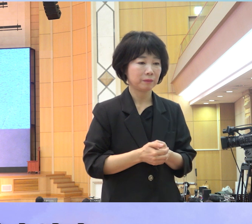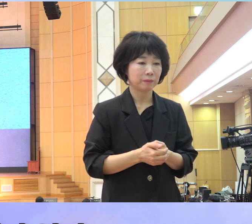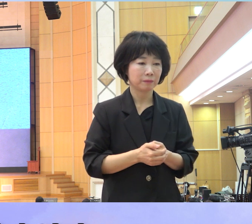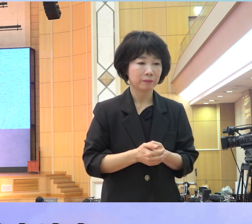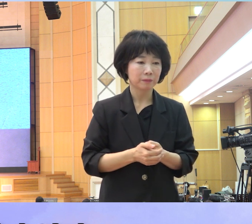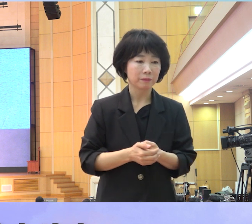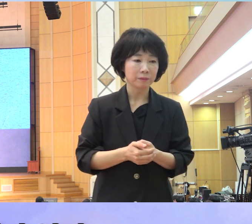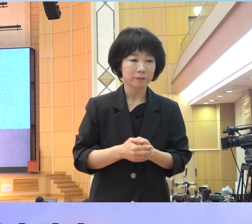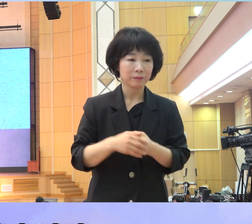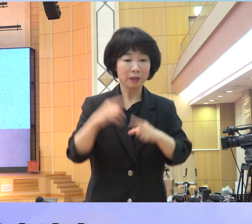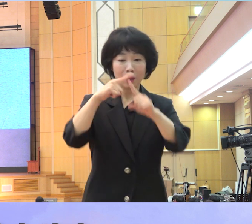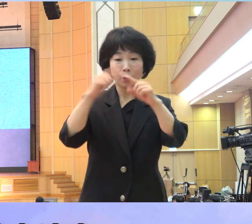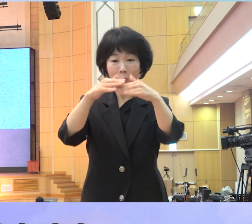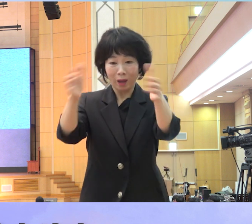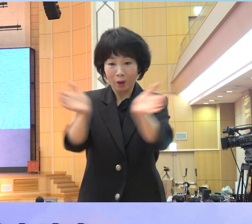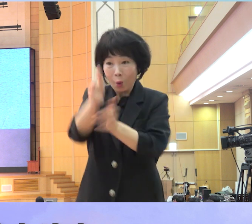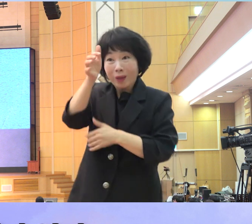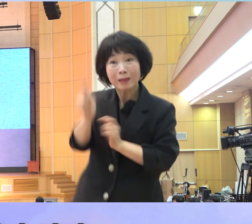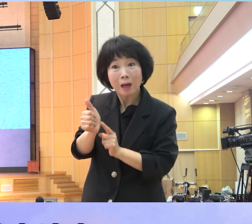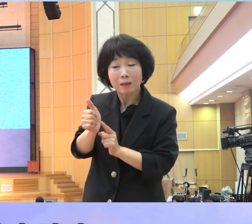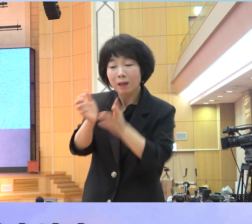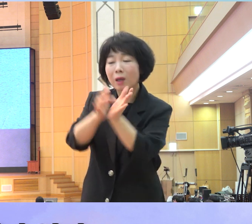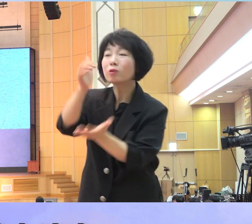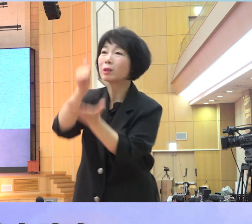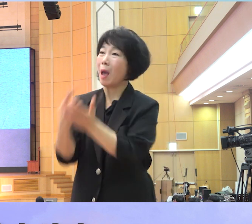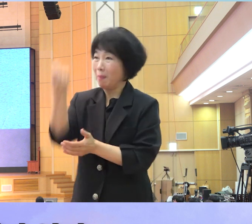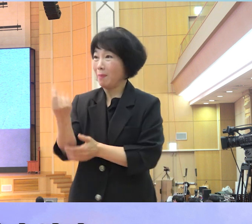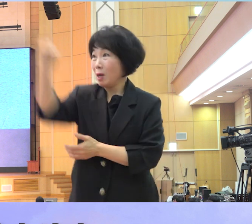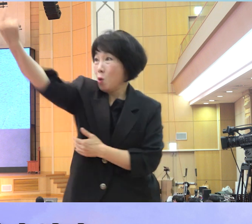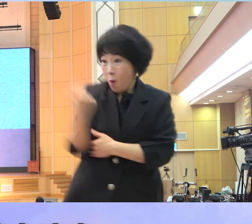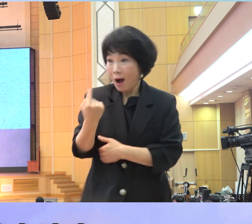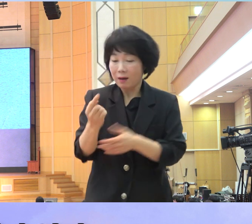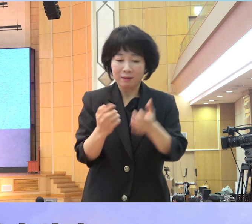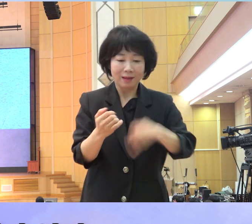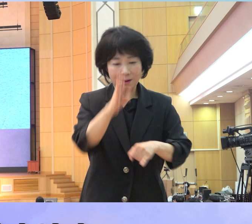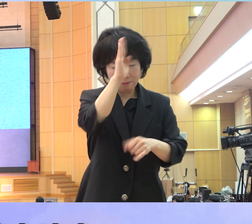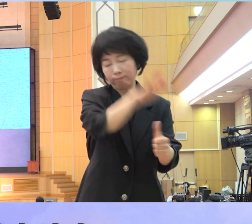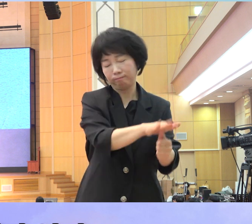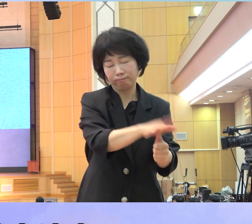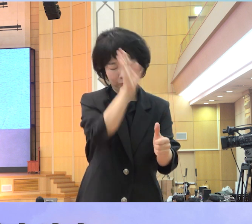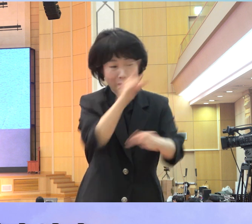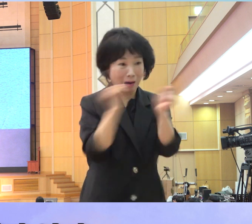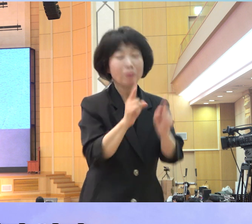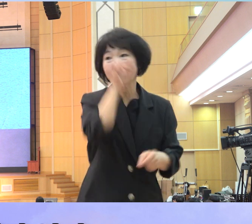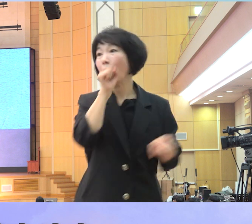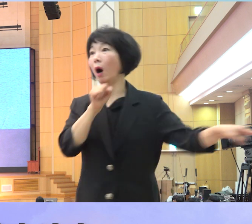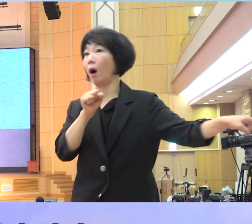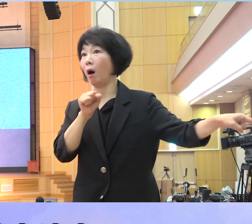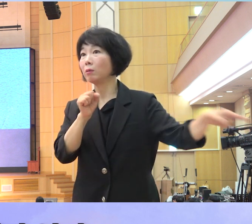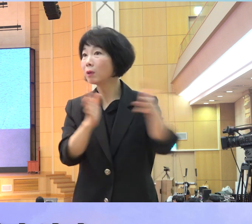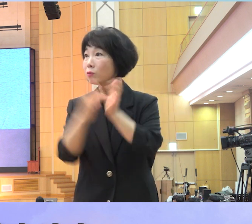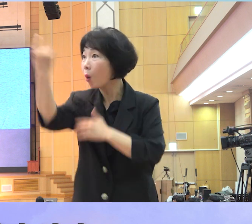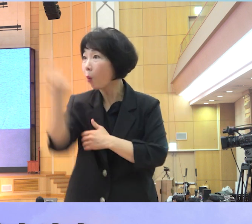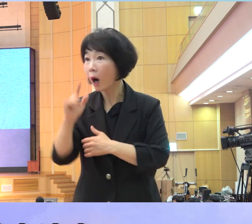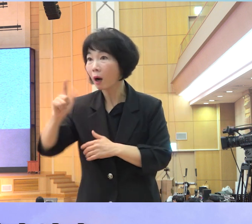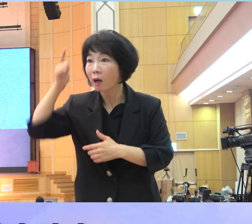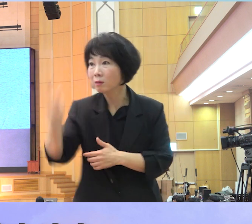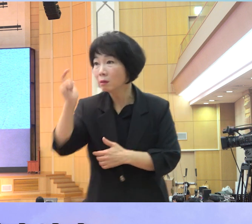예수님을 빨리 모셔서 우리 딸 아이가 지금 죽어가고 있으니까 이 딸 아이를 살려줬으면 좋겠는데